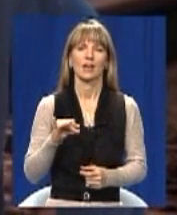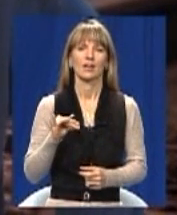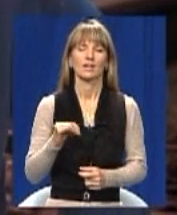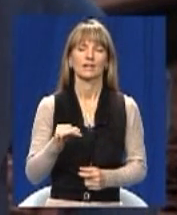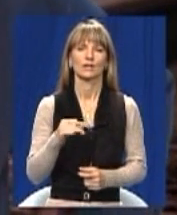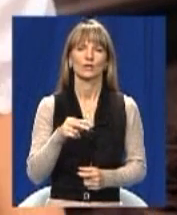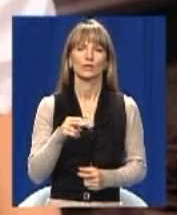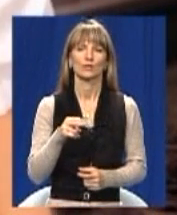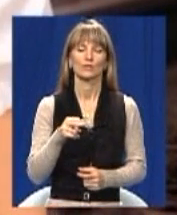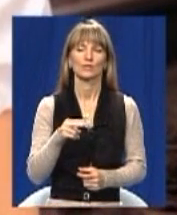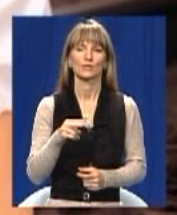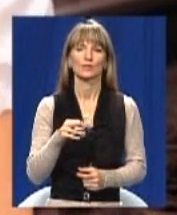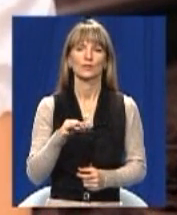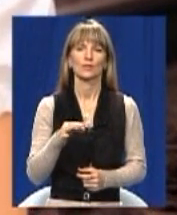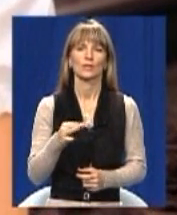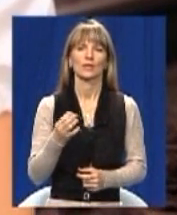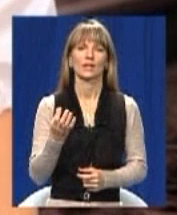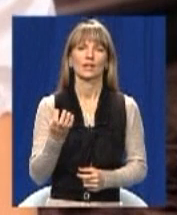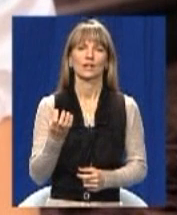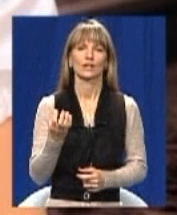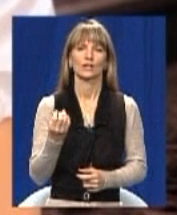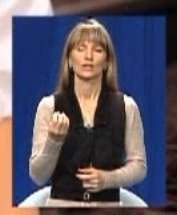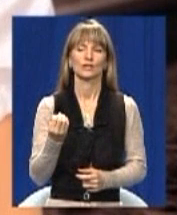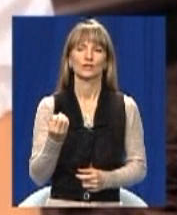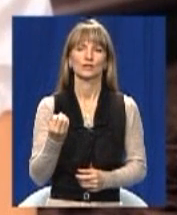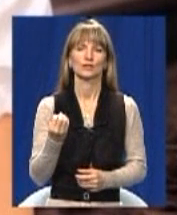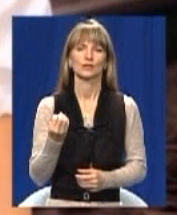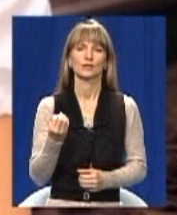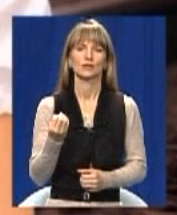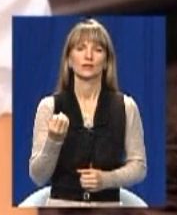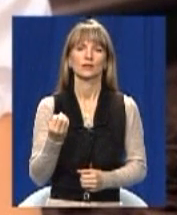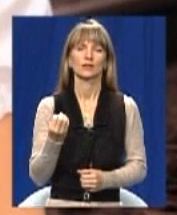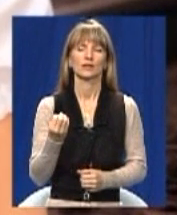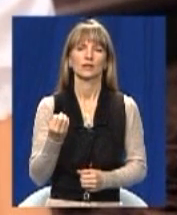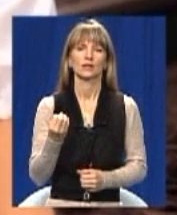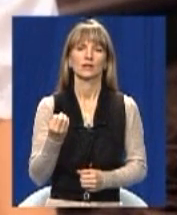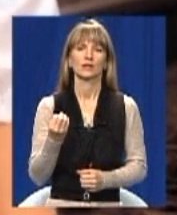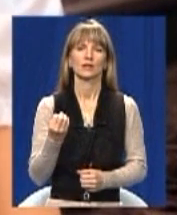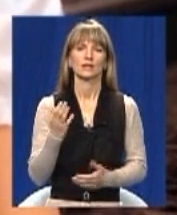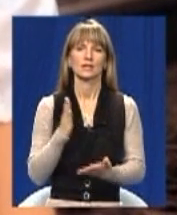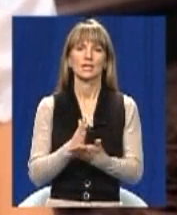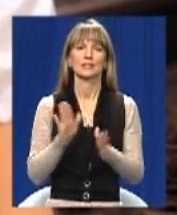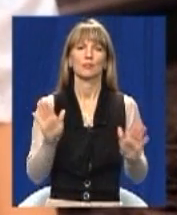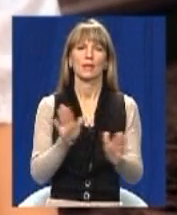по вагонам и воюют. Еще есть песня про паровоз. Постой, паровоз,